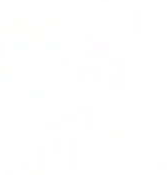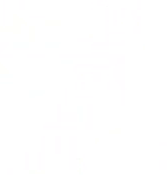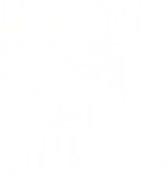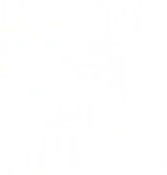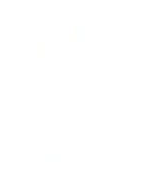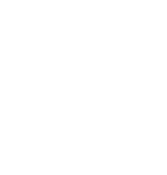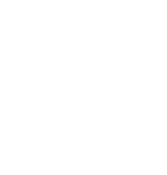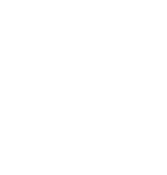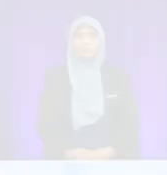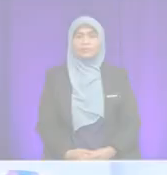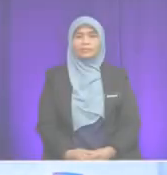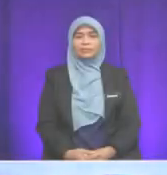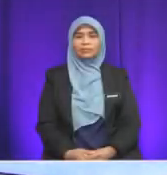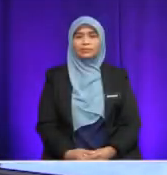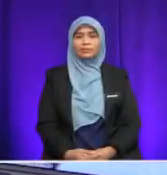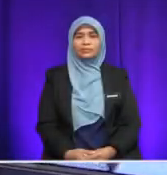KPM.